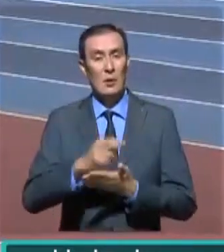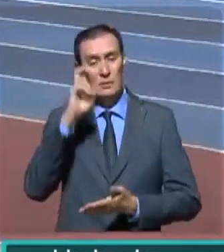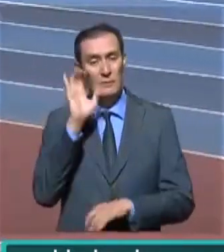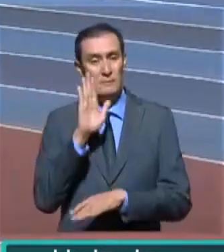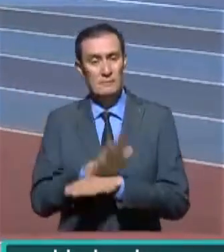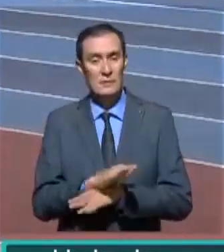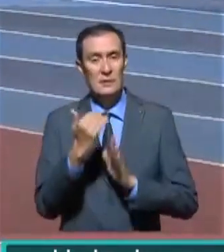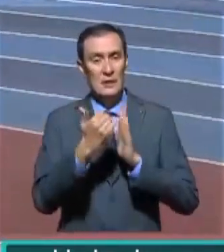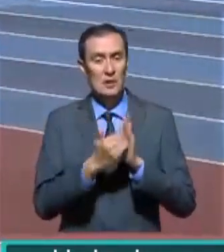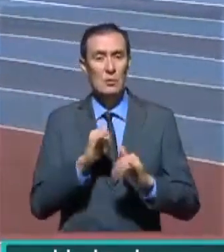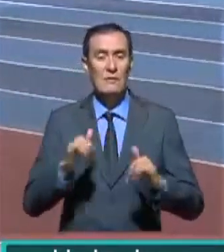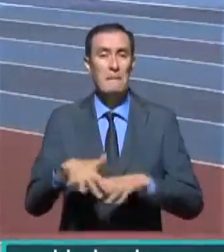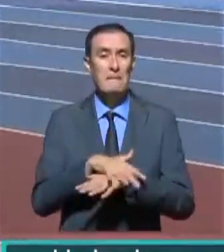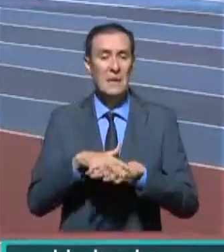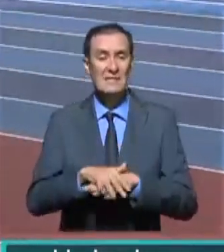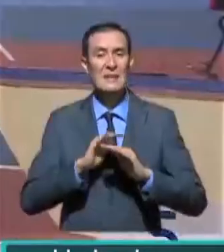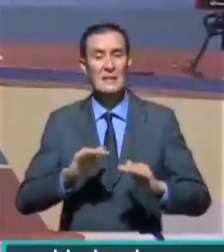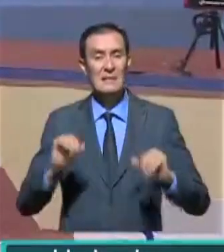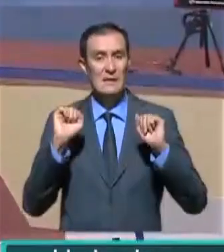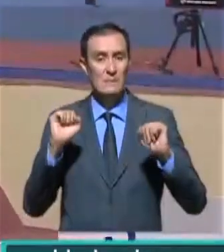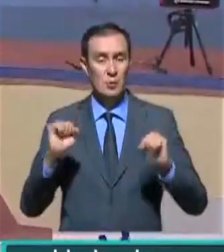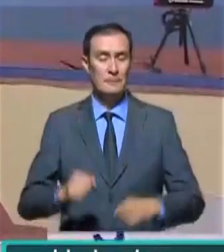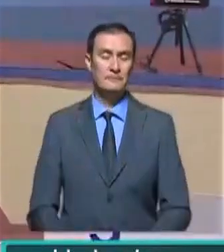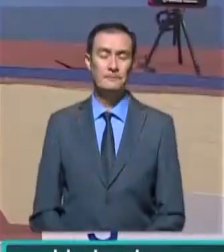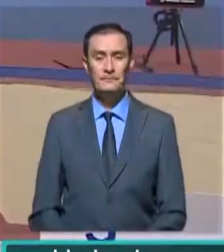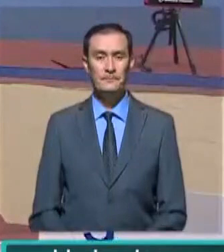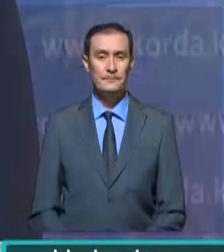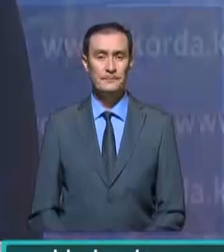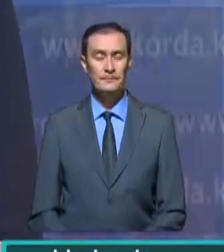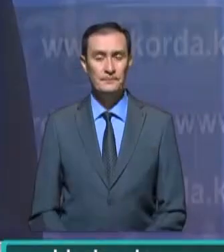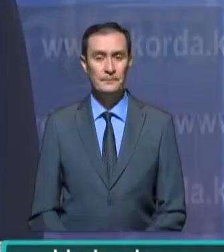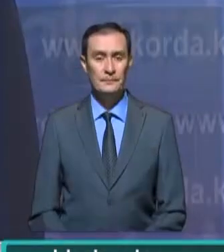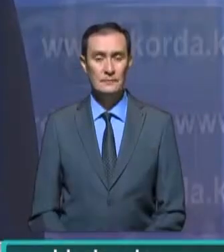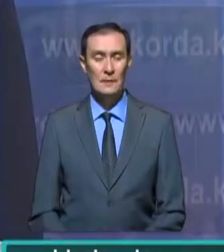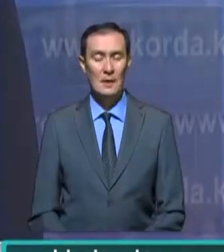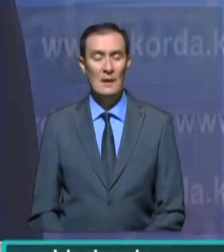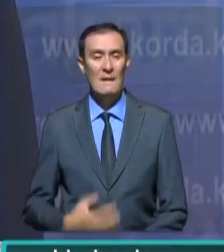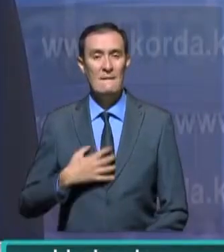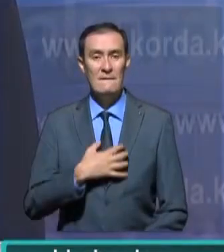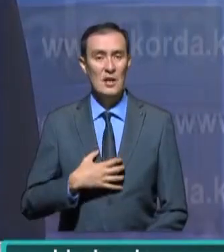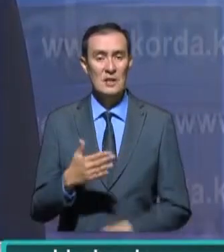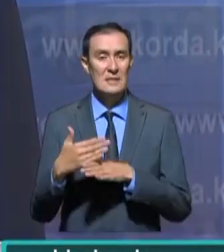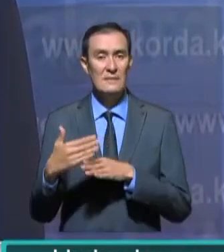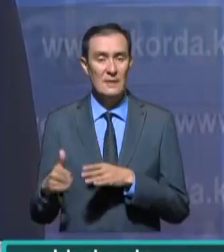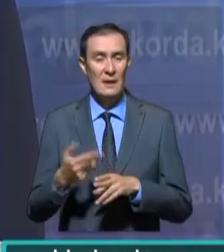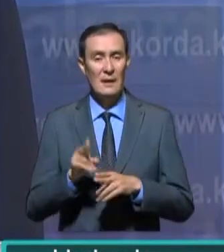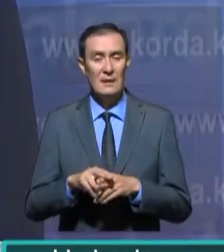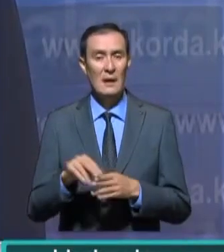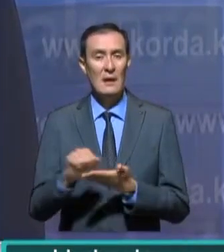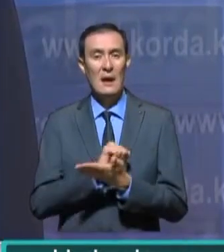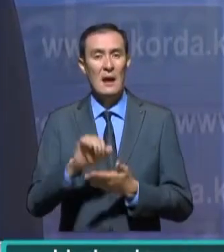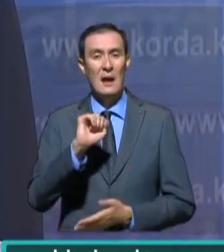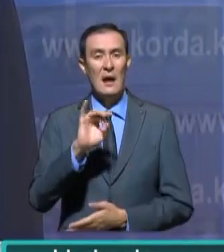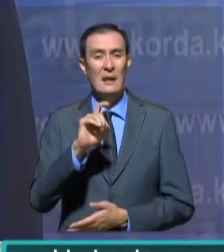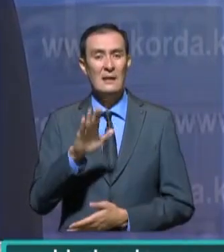ряд задач по развитию массового и детского спорта не мало важная сфера это сфера архивов там большая